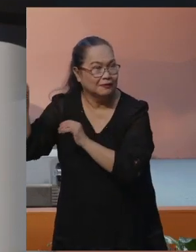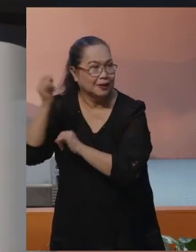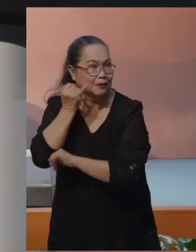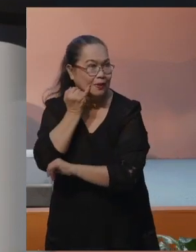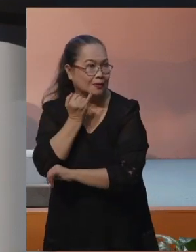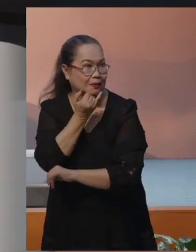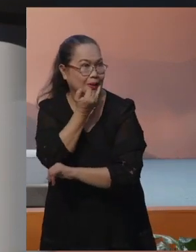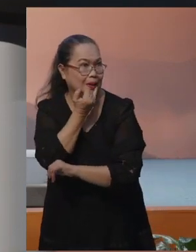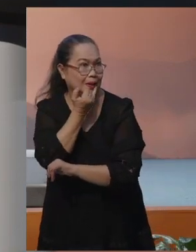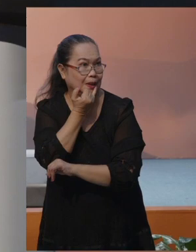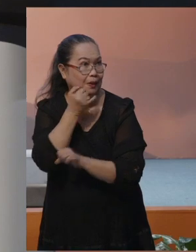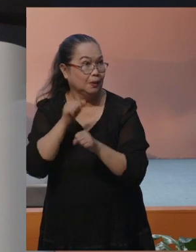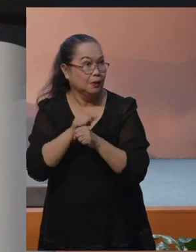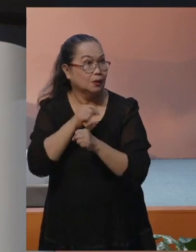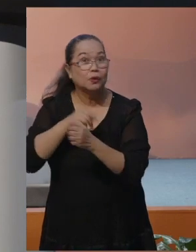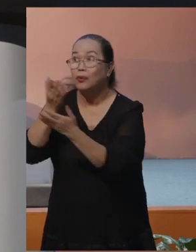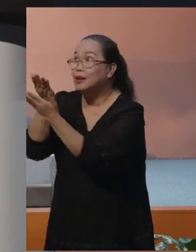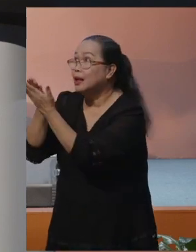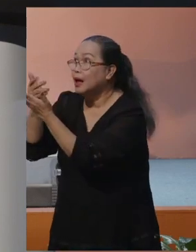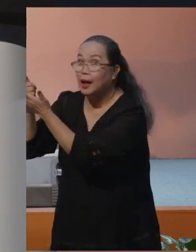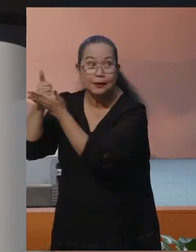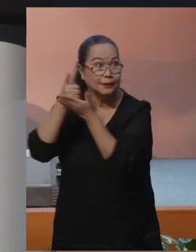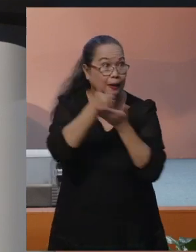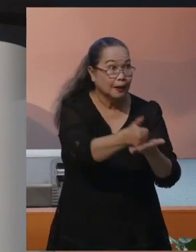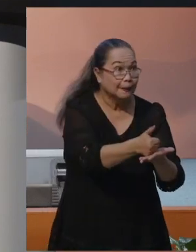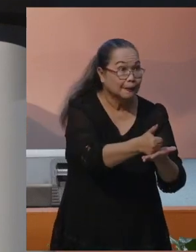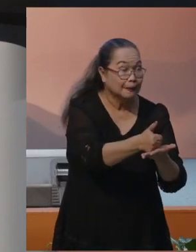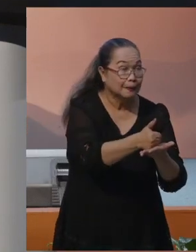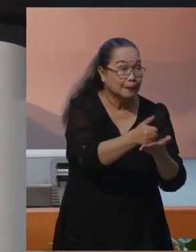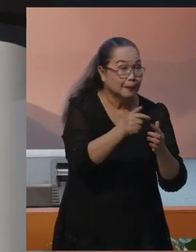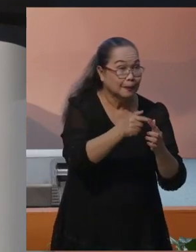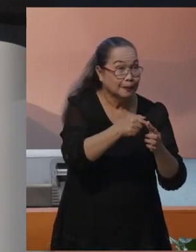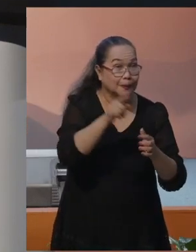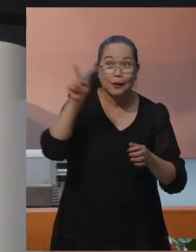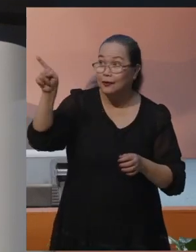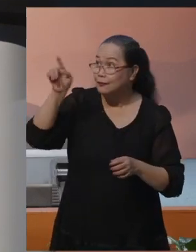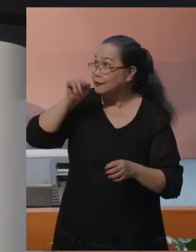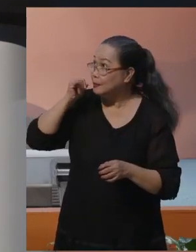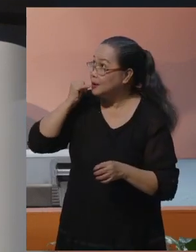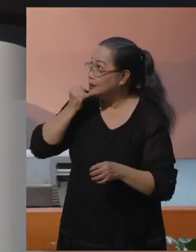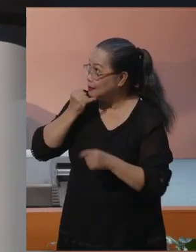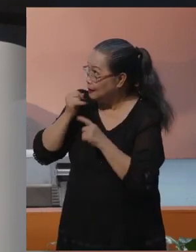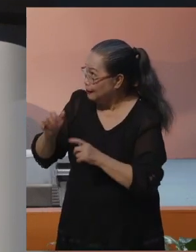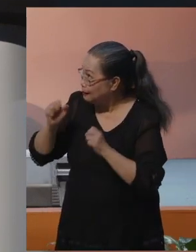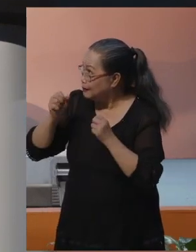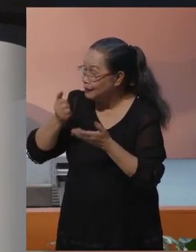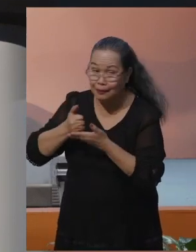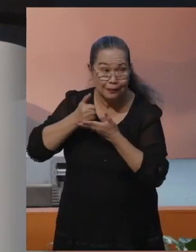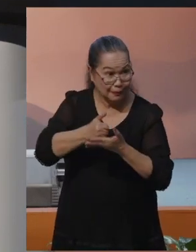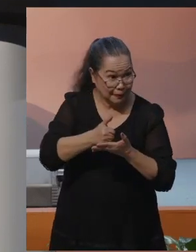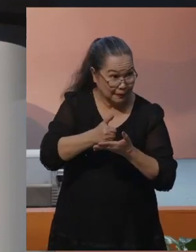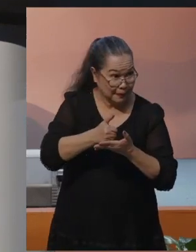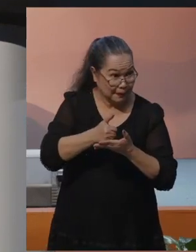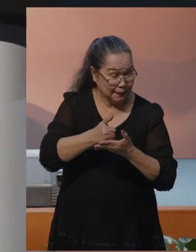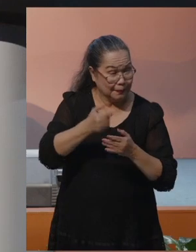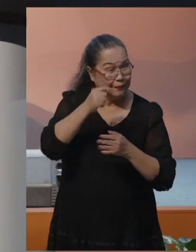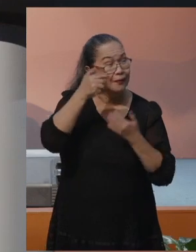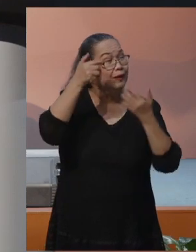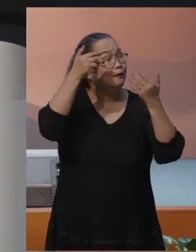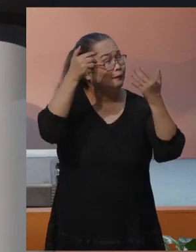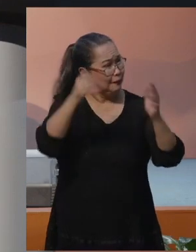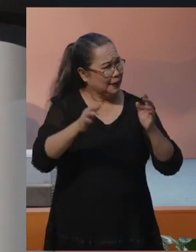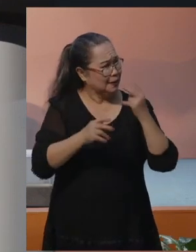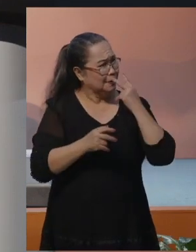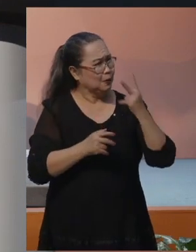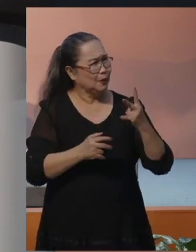Israel. So makikita natin ang paghingi ng saklolo nitong aliping bansa na ito. Tapos makikita